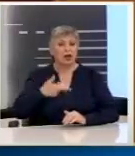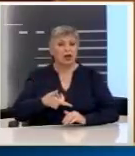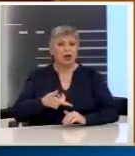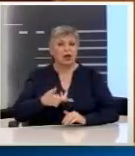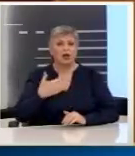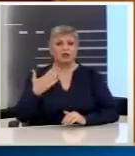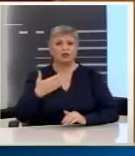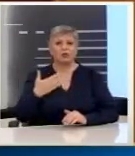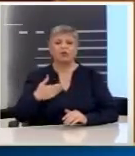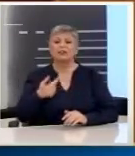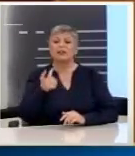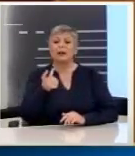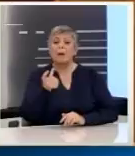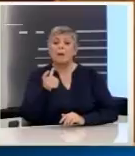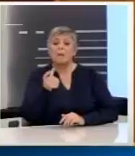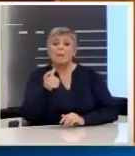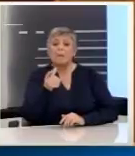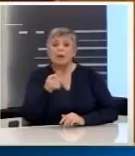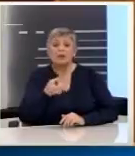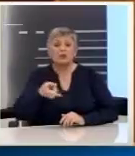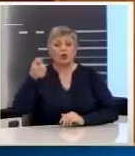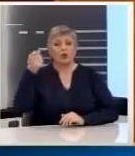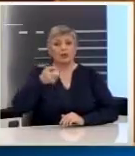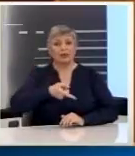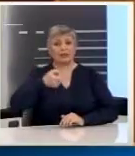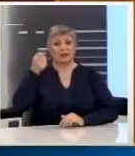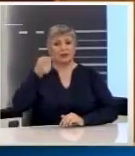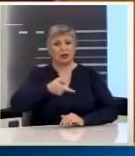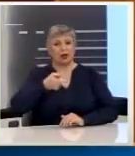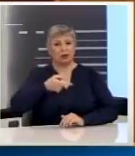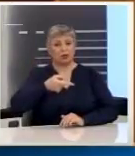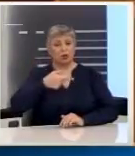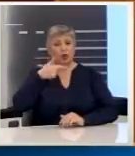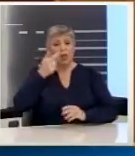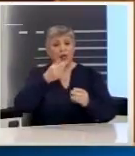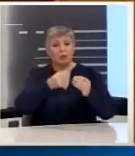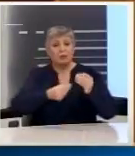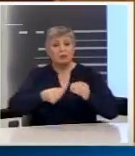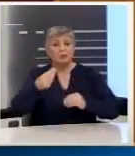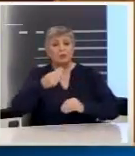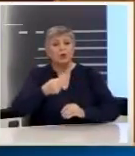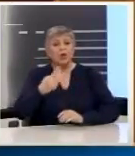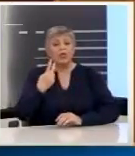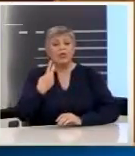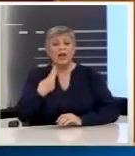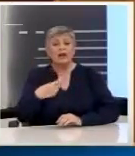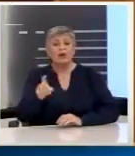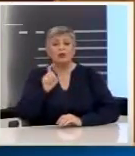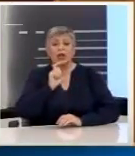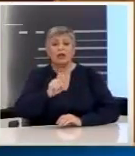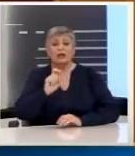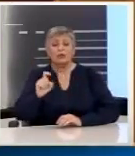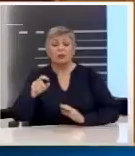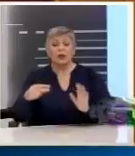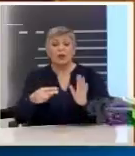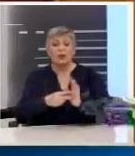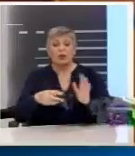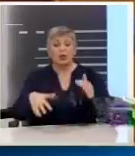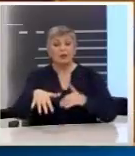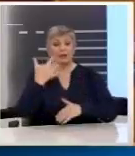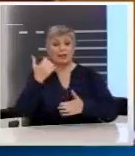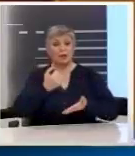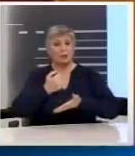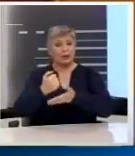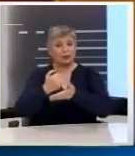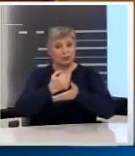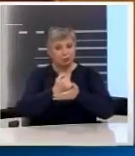στο 0,5% και το πήγαμε στο 1% του ΕΠ, 200 εκατομμύρια το 2015 σε συνθήκες δημοσιονομικής ασφυξίας. Το κοινωνικό